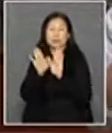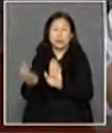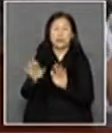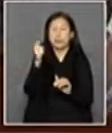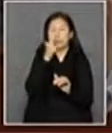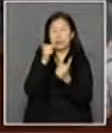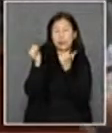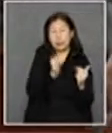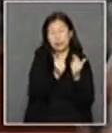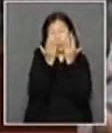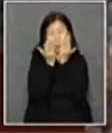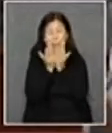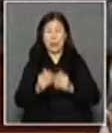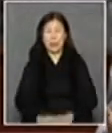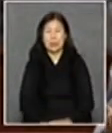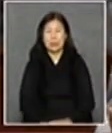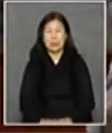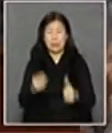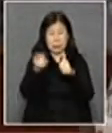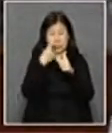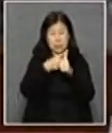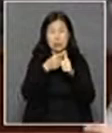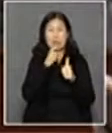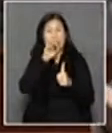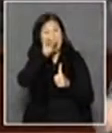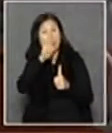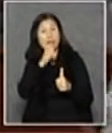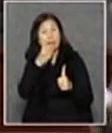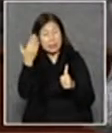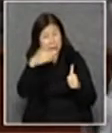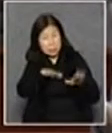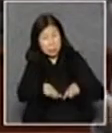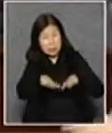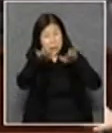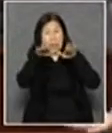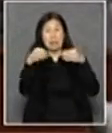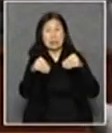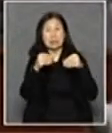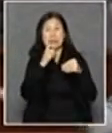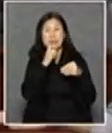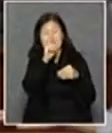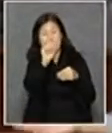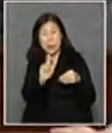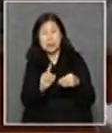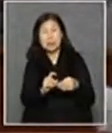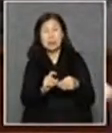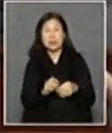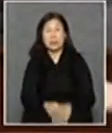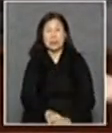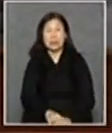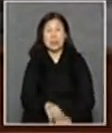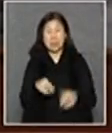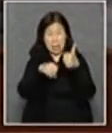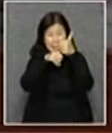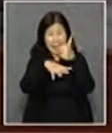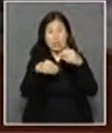樣 去走回個源頭，去慢慢去從小時候培育他的 程度，剛才雙國樹議員所說基礎